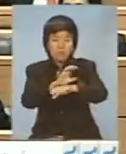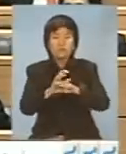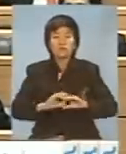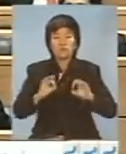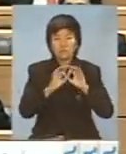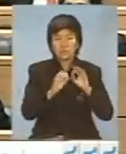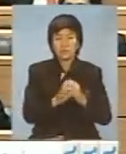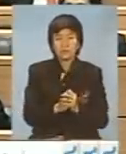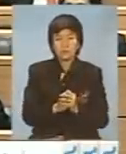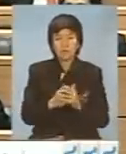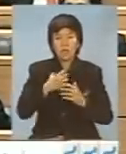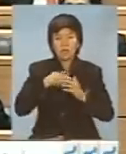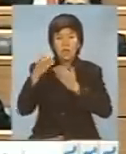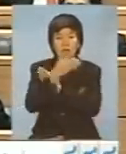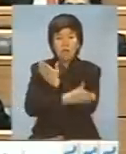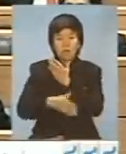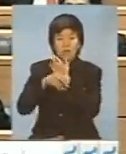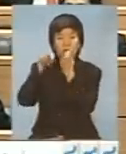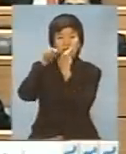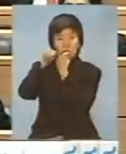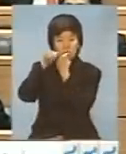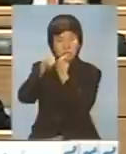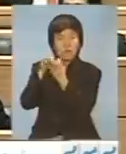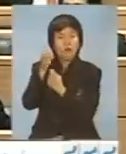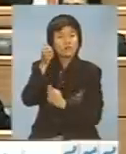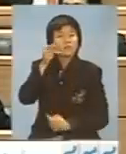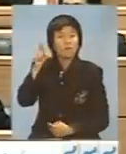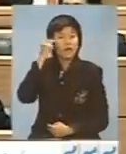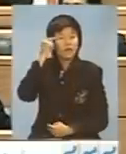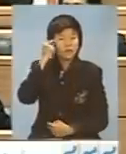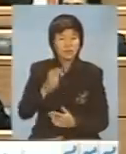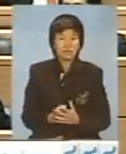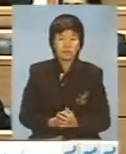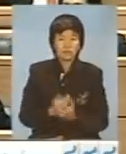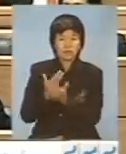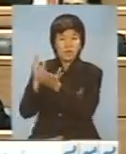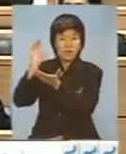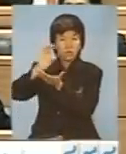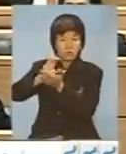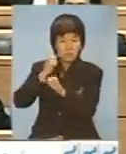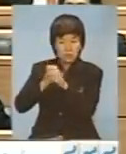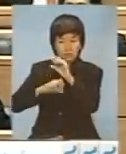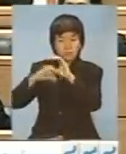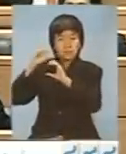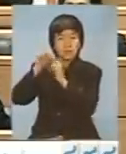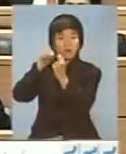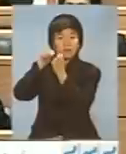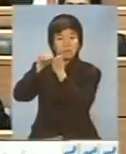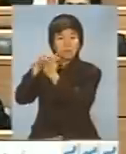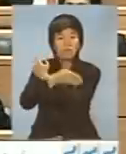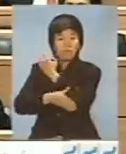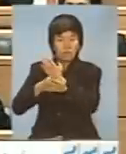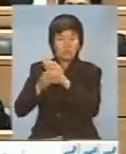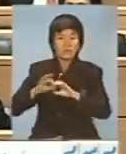างคู่มากกว่ารถไฟความเร็วสูงด้วยการจัดสรรเงินลงทุนก่อสร้างรถไฟทางคู่ให้ครอบคลุมทั่วประเ